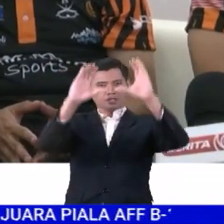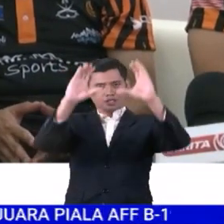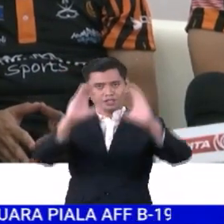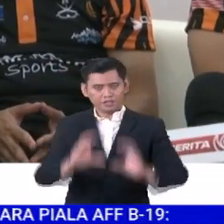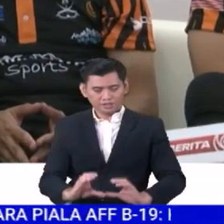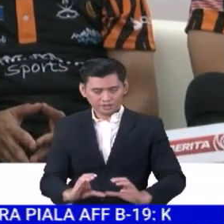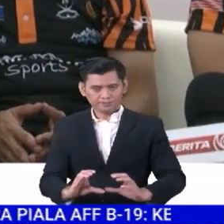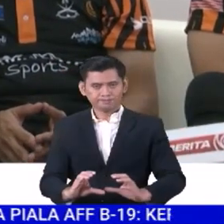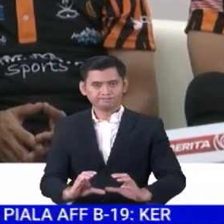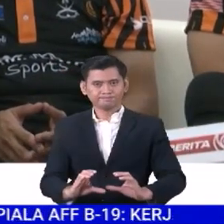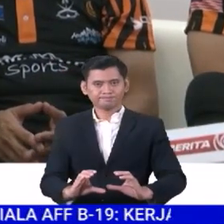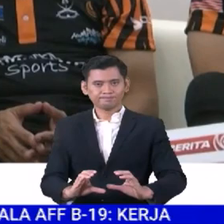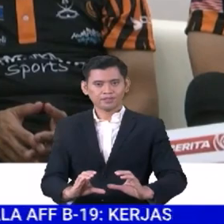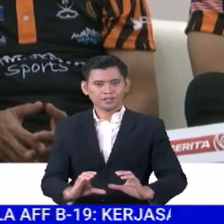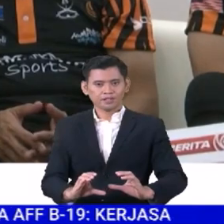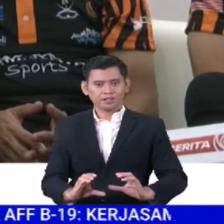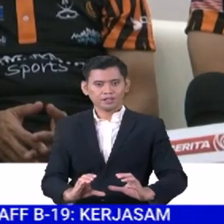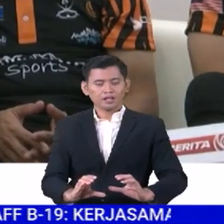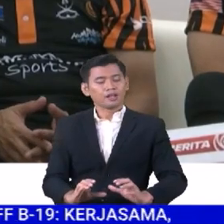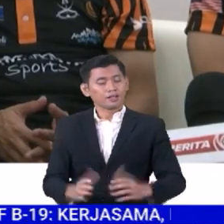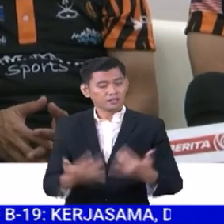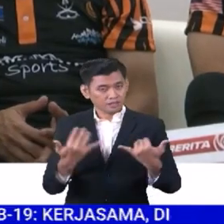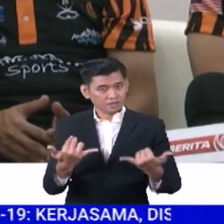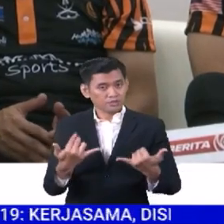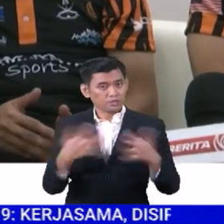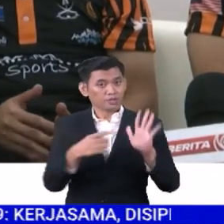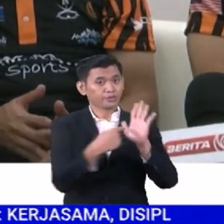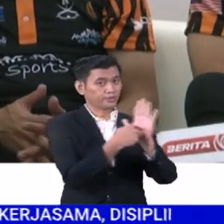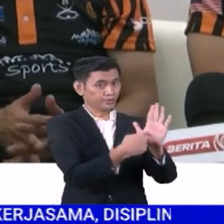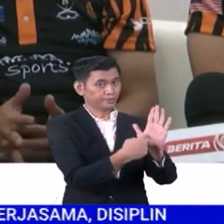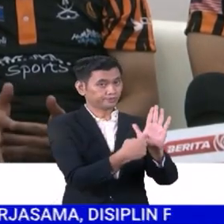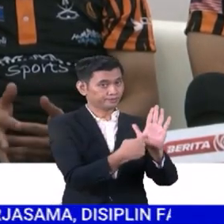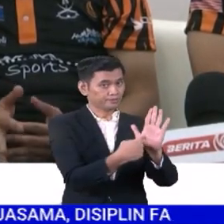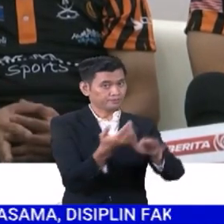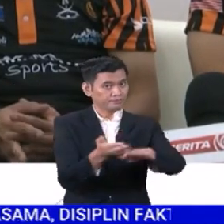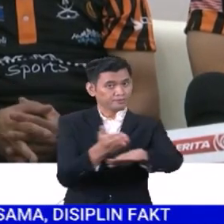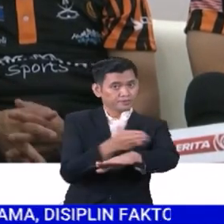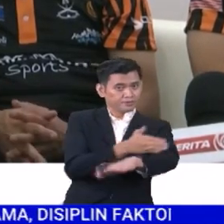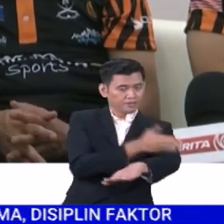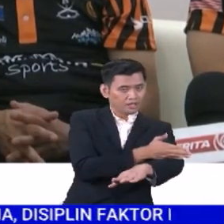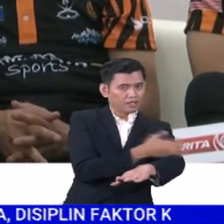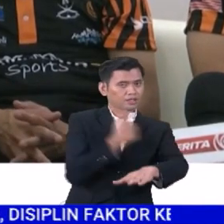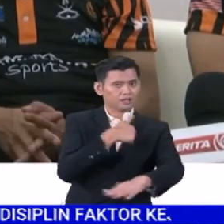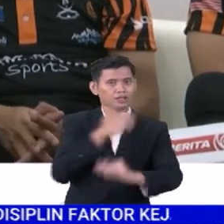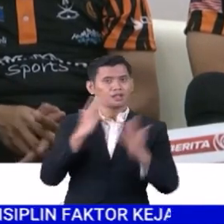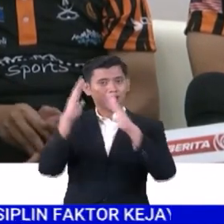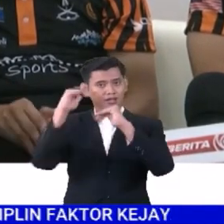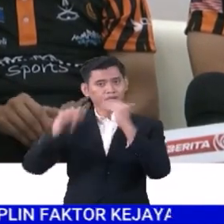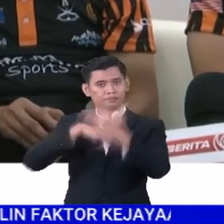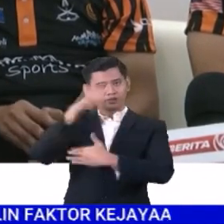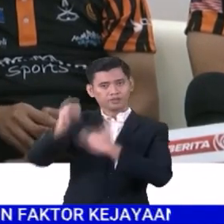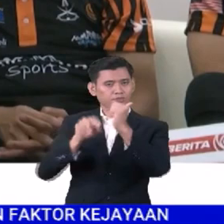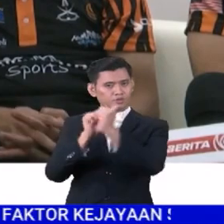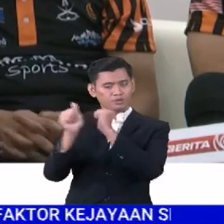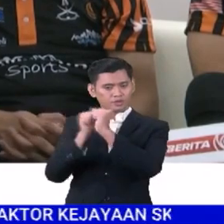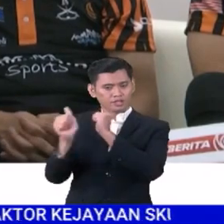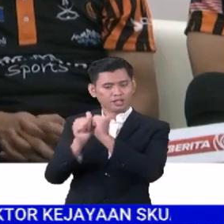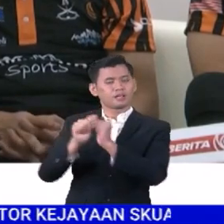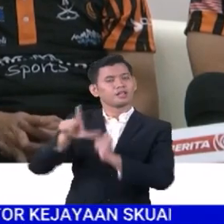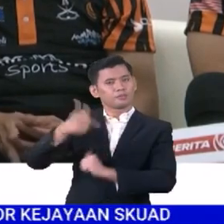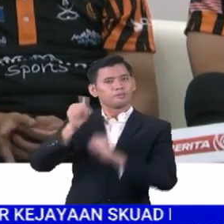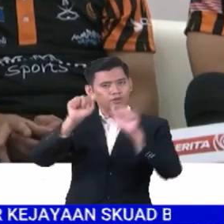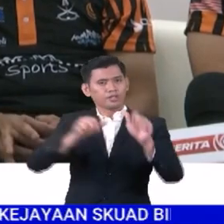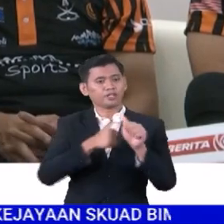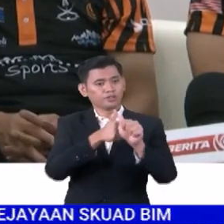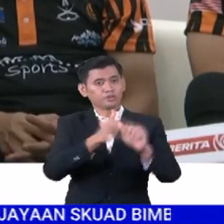ini maybe football dah tunjuk dah, dan kita harap program-program sukan yang lain juga akan dapat diikuti, dah